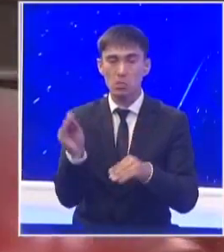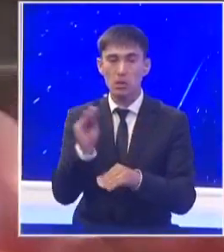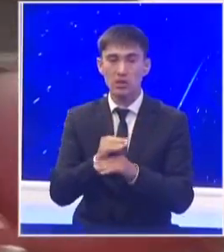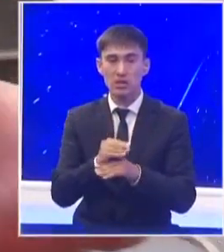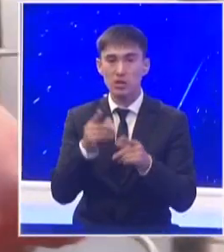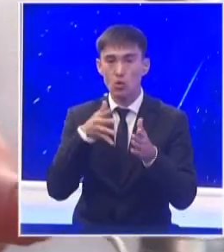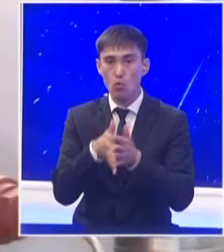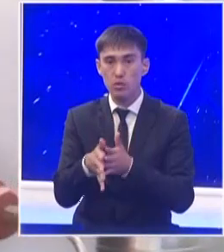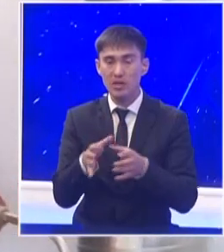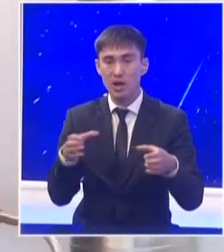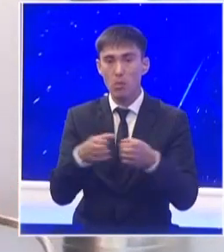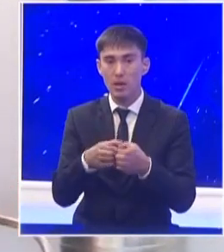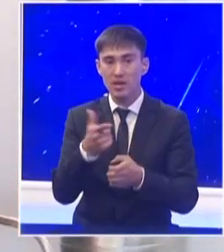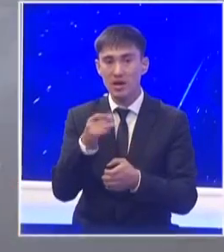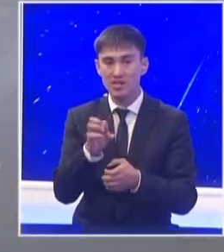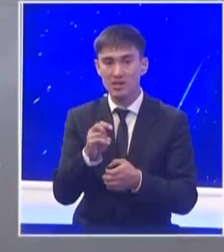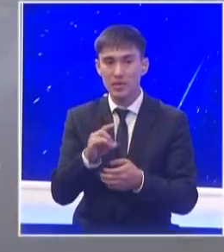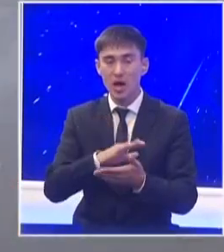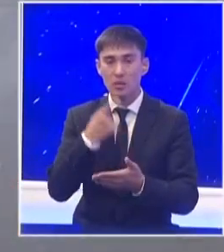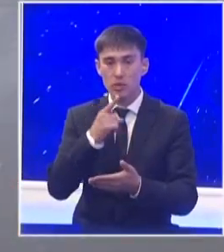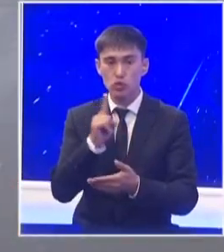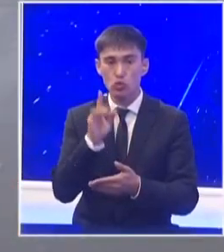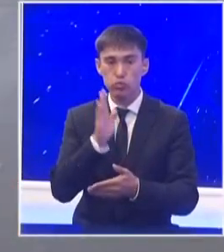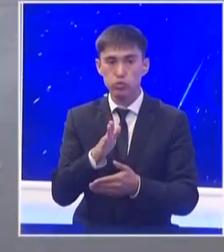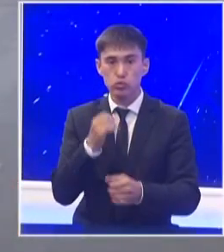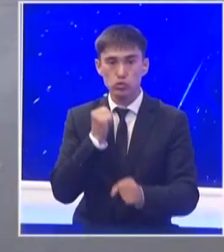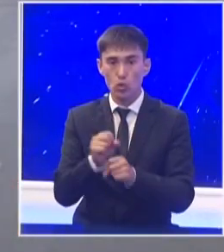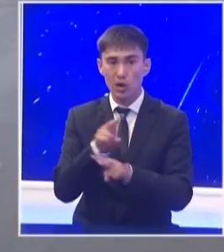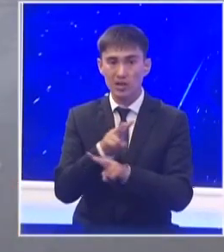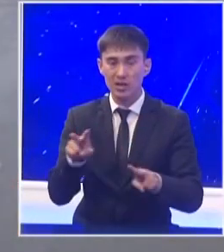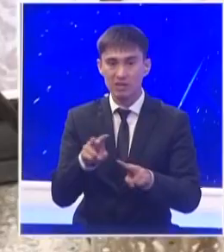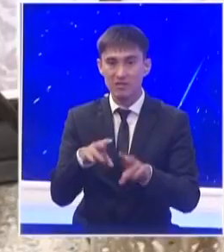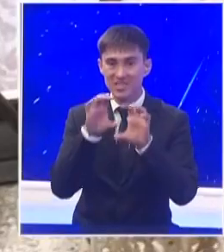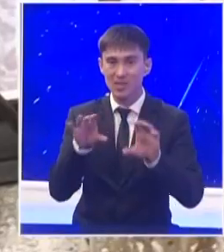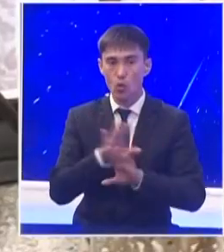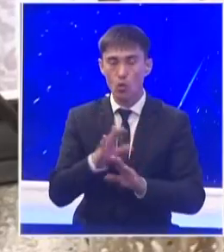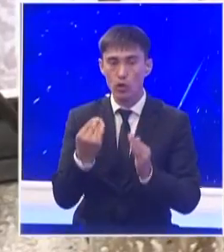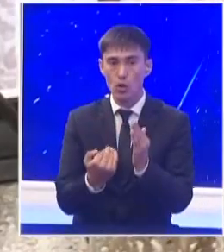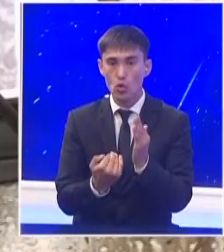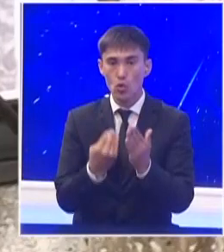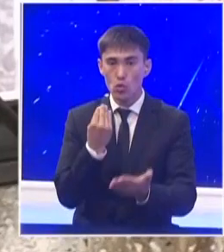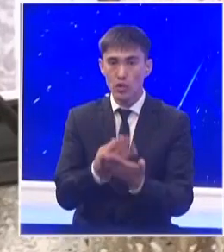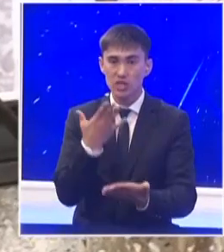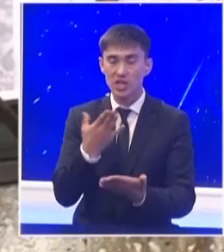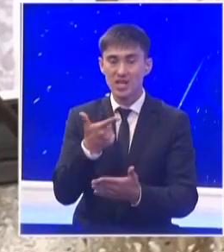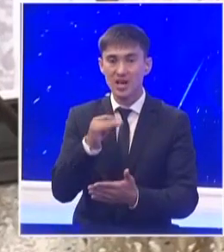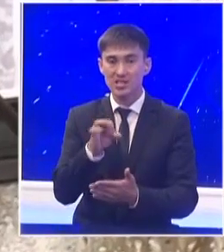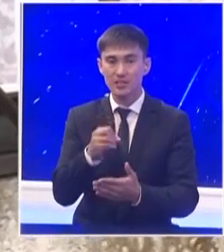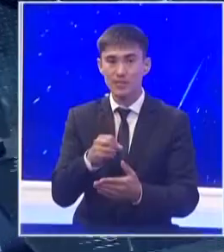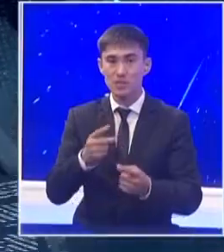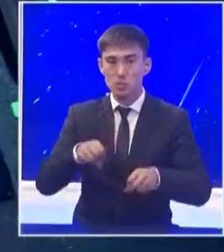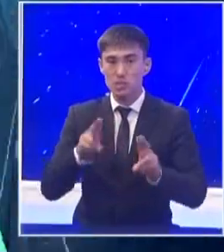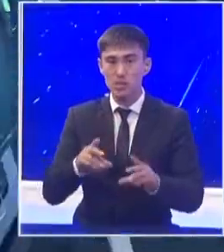дополнительных убытков для компании «Казахгаз». Также он отметил, что будут строго контролировать незаконное удорожание газа с уполномоченными